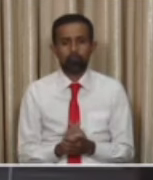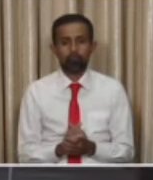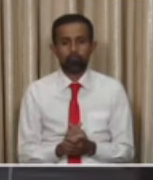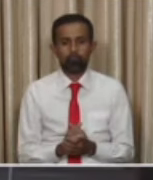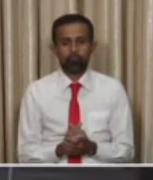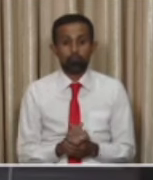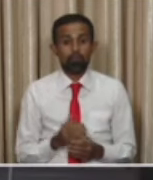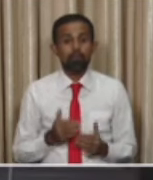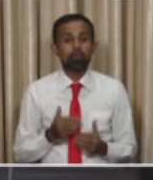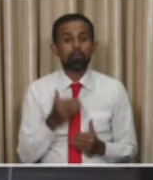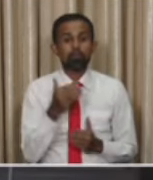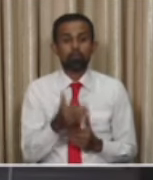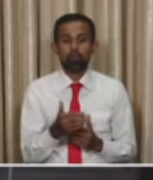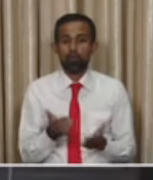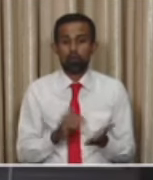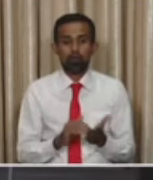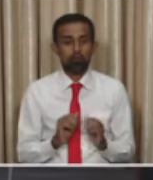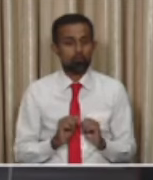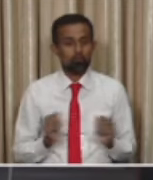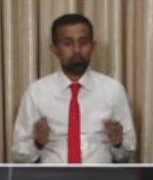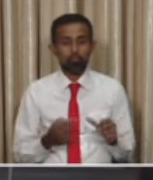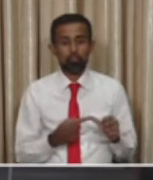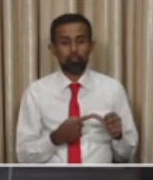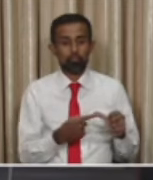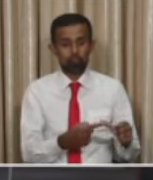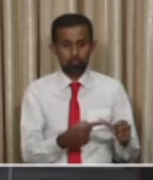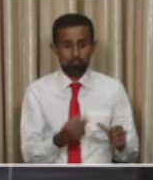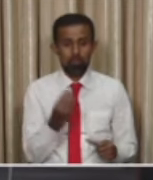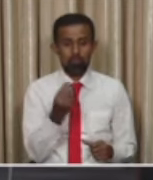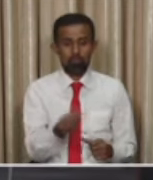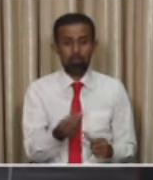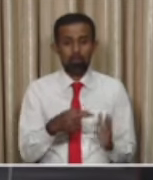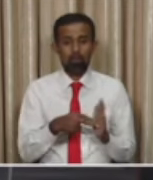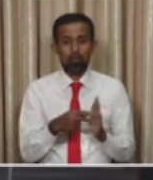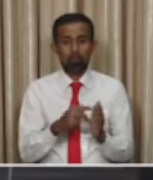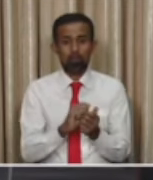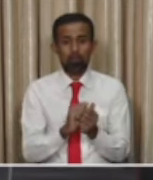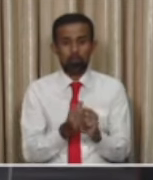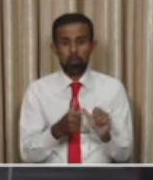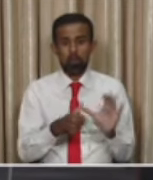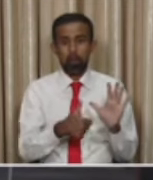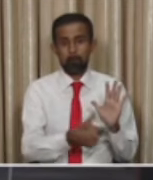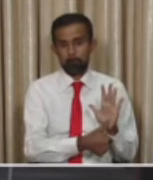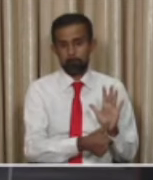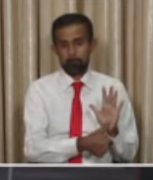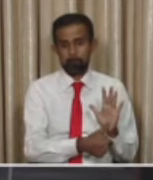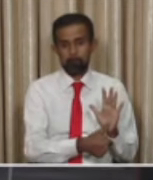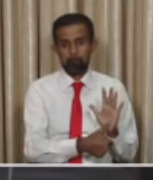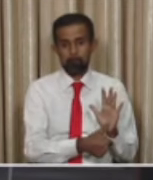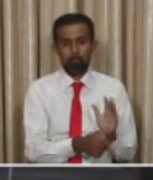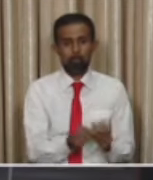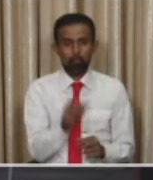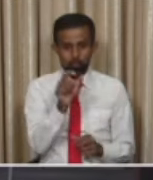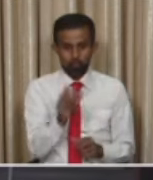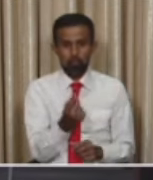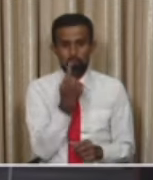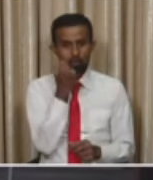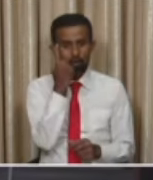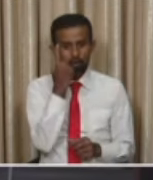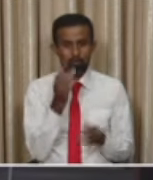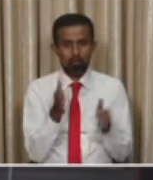මේක ඉදිරියේදී ඇති නොවෙන්න විසඳුම තමයි අපි හඳුන්වලා දෙල් දෙන ආර්ථික පරිවර්තන පණං සිරුම්පට. මම හිතනවා ඔබතුමා ඔය කියපු අදහස්